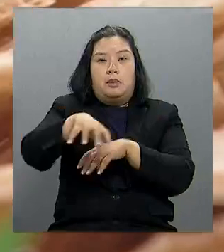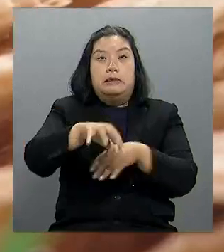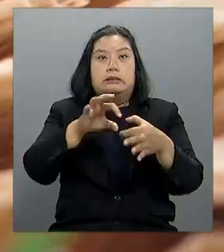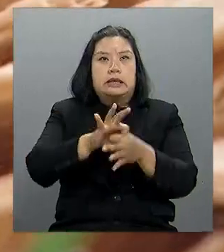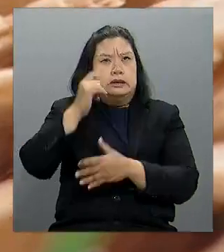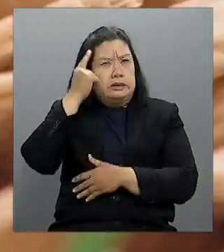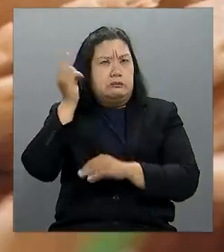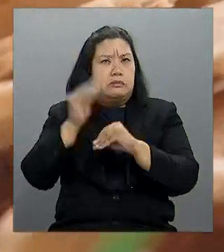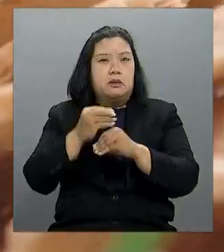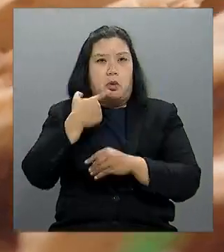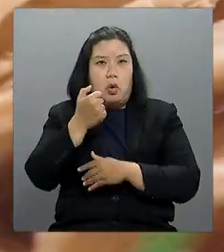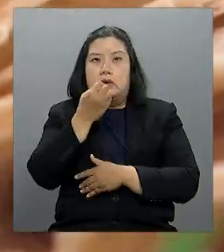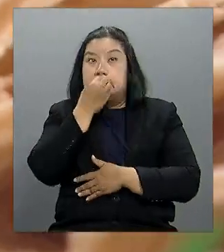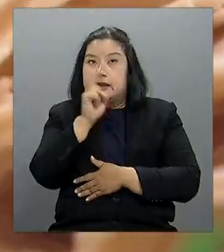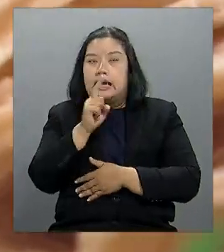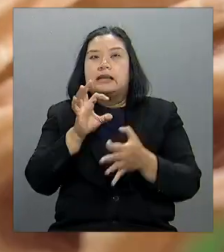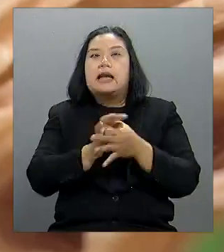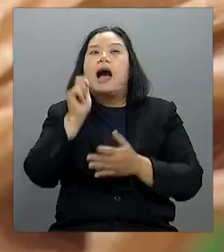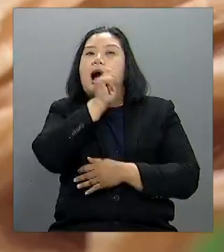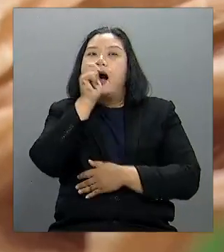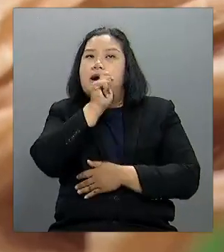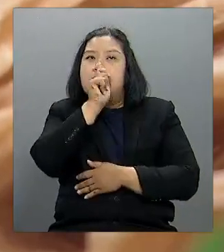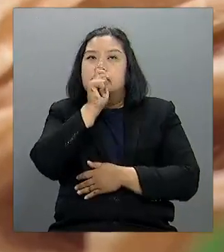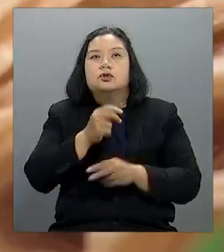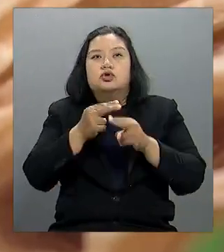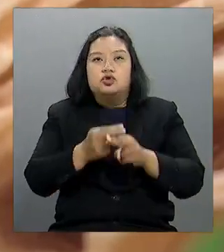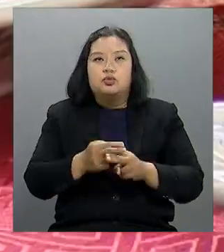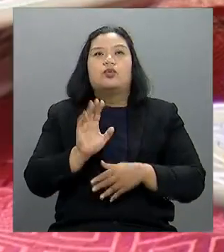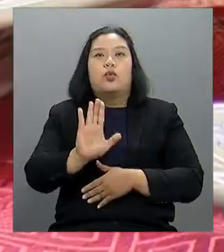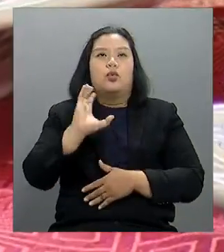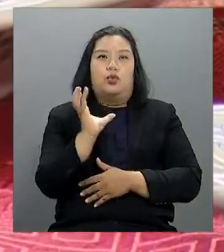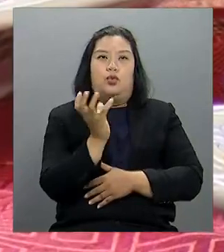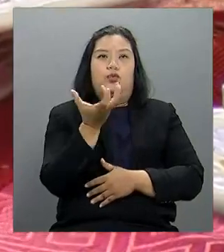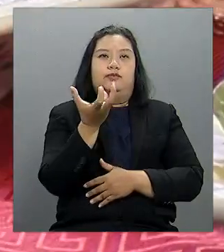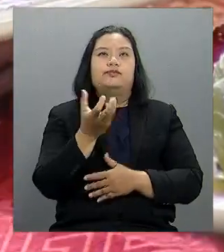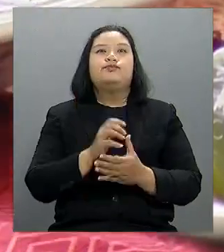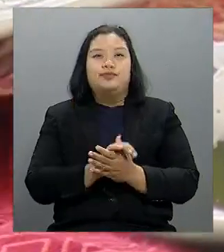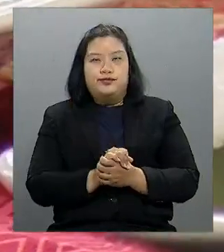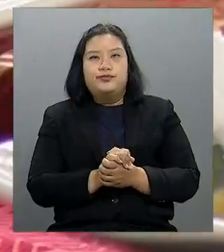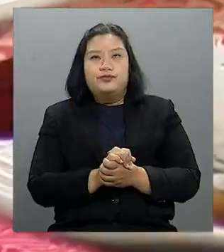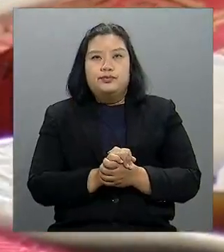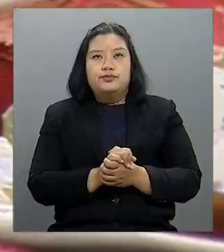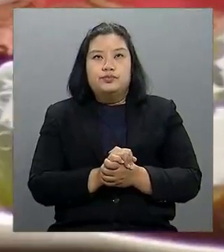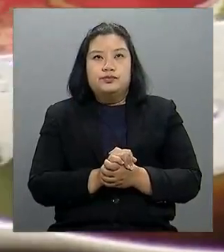รือ60 of gastronomy นะครับนอกจากนั้นเราก็จะมีเรื่องอาภร